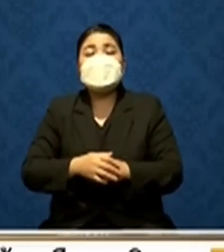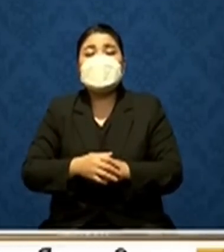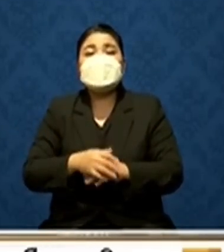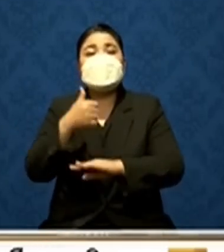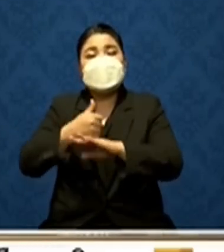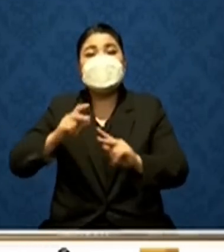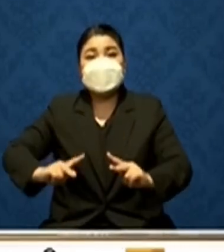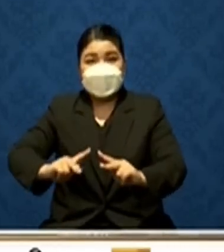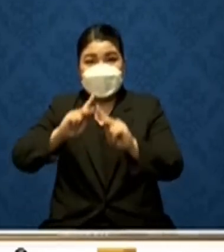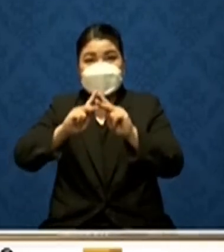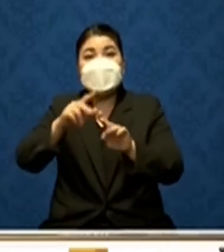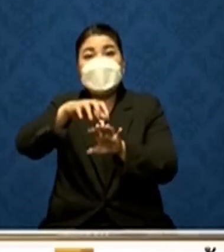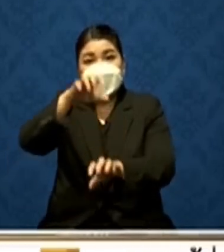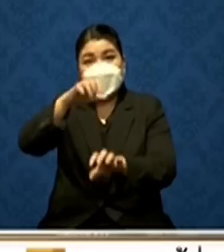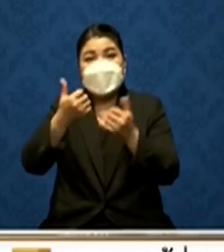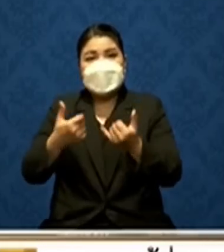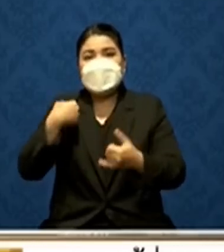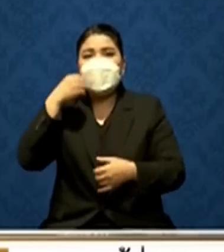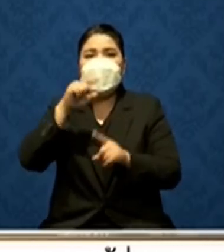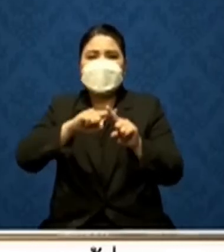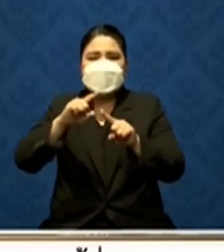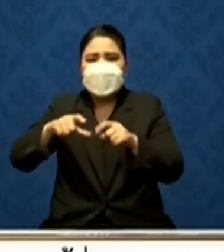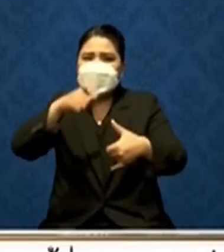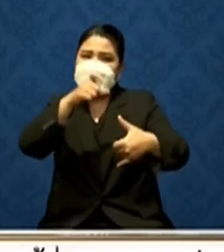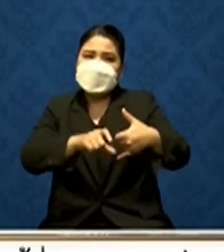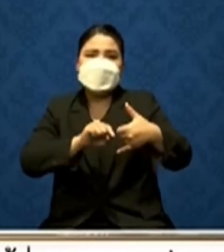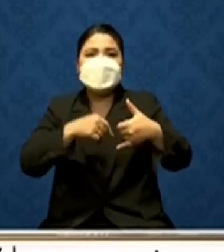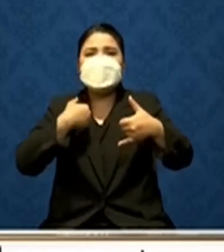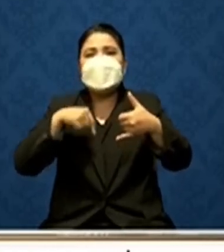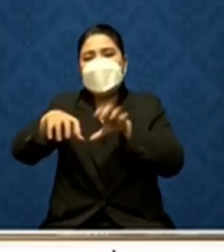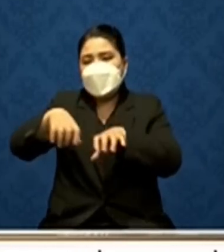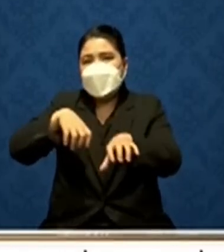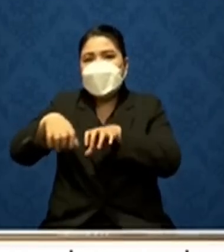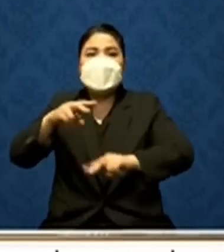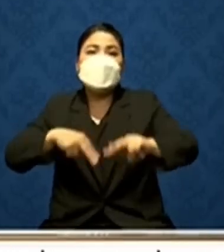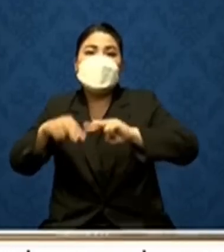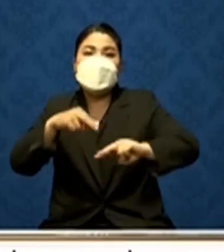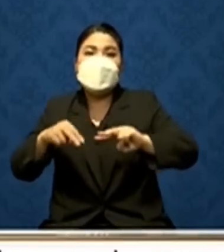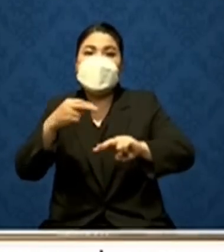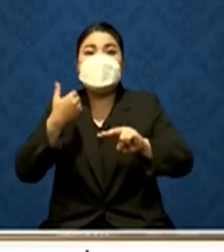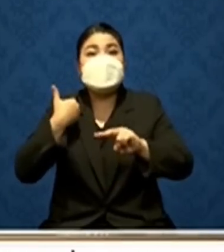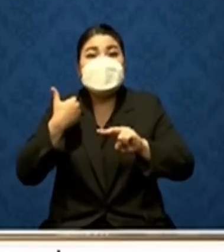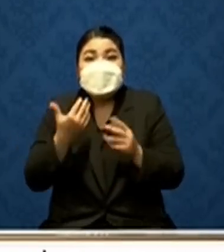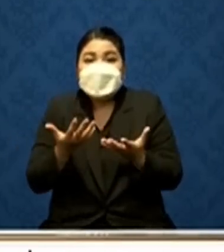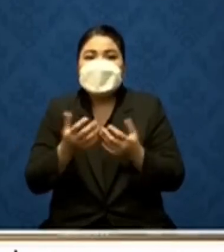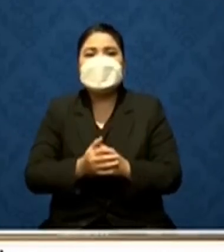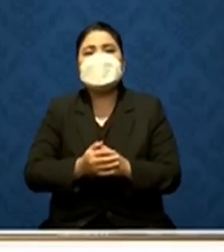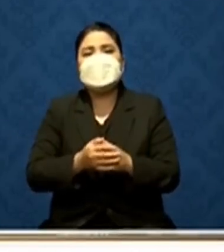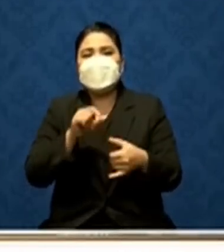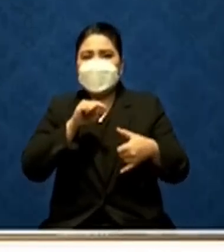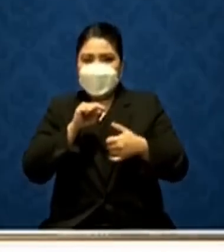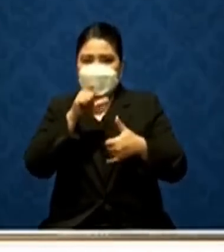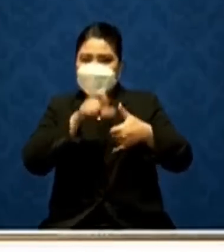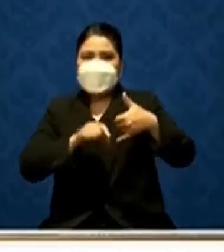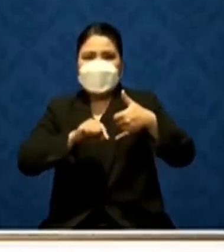กระทรวงมหาดไทยไร้ความรู้ความสามารถในการบริหารราชการแผ่นดินมีพฤติการณ์ทุจริตต่อหน้า